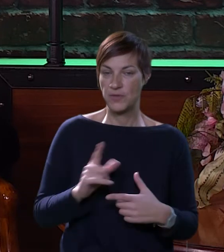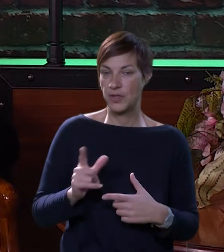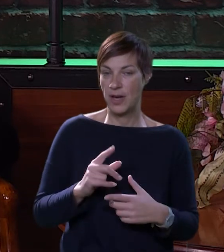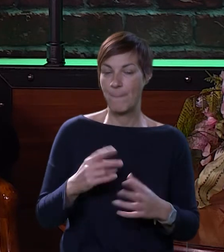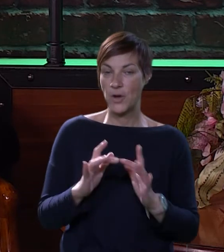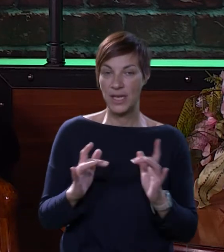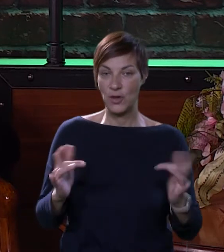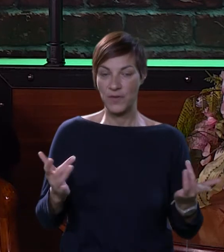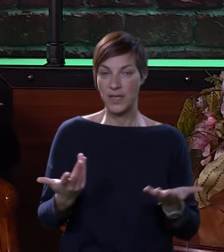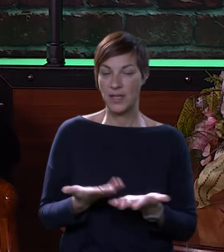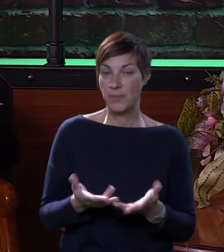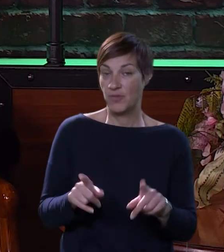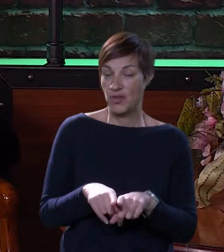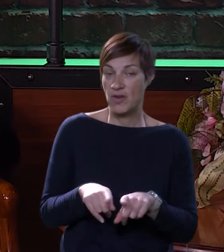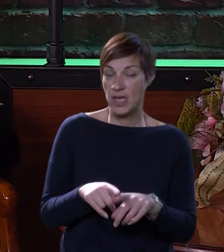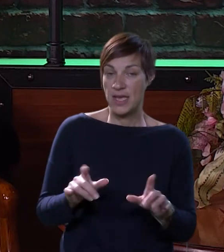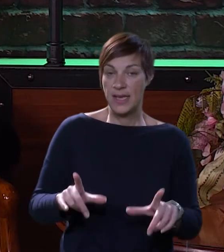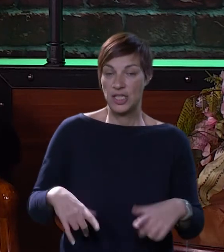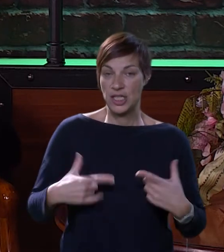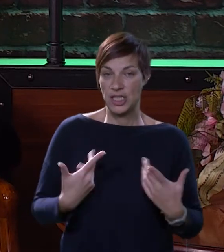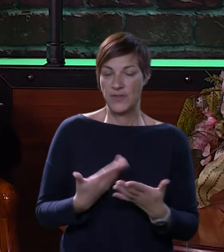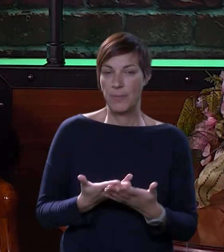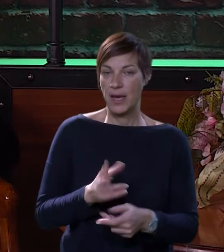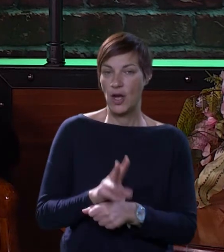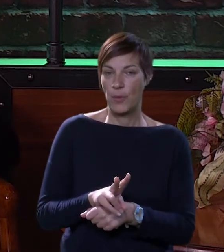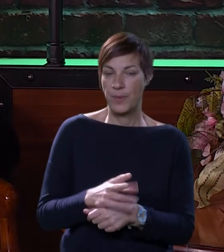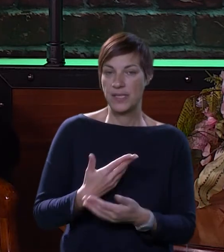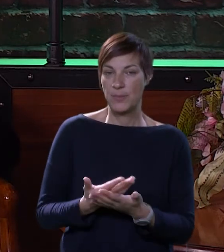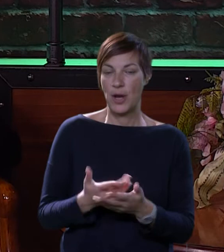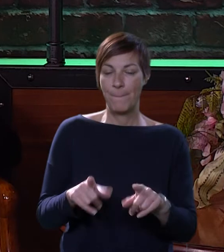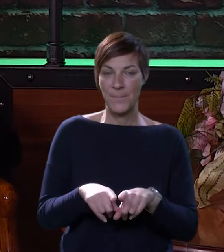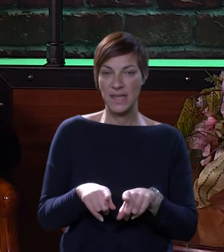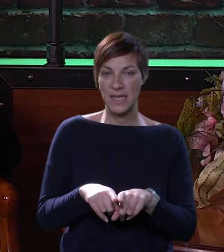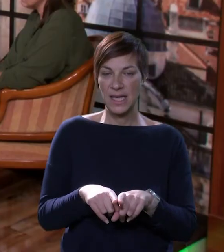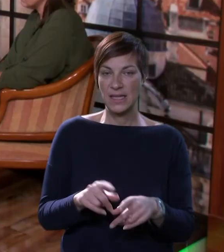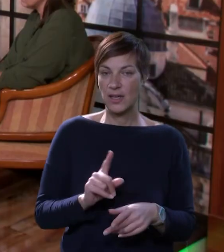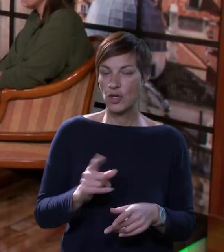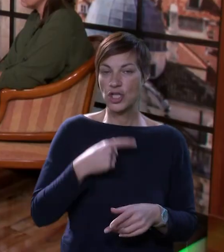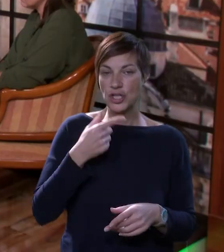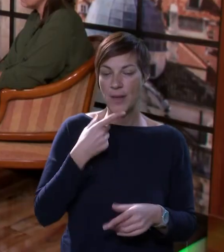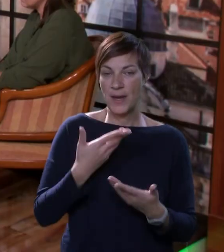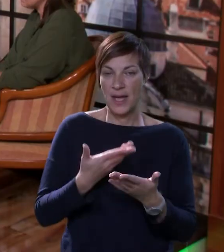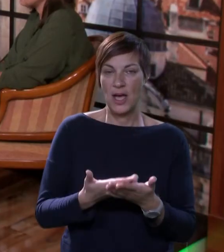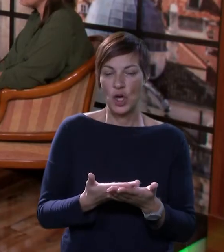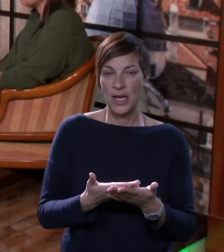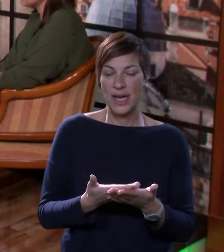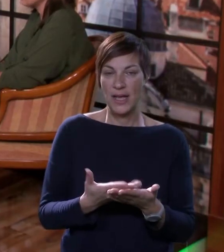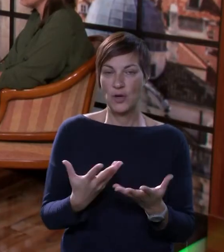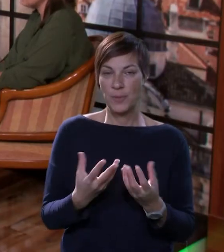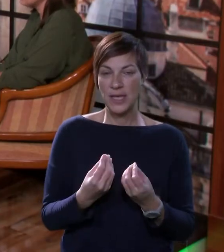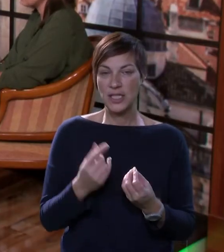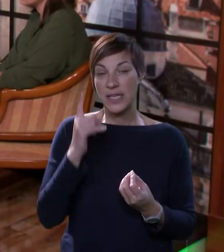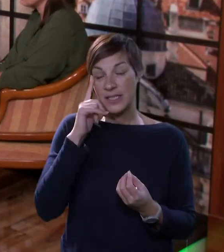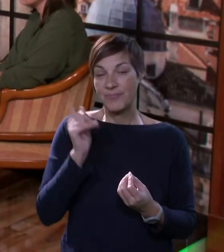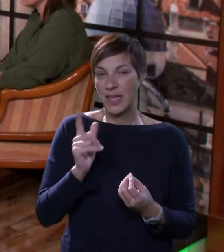ni u virtualnom, jer to jest stvarni život, mjere opreze moraju biti jednake, ono što ne bi rekao nekome, jer